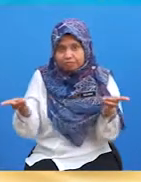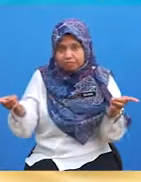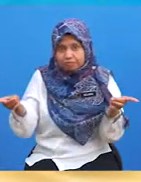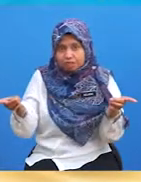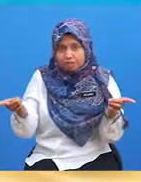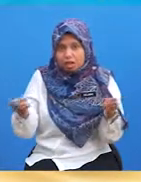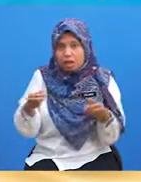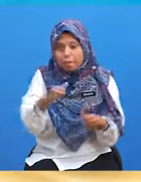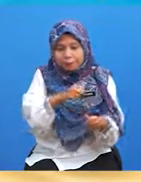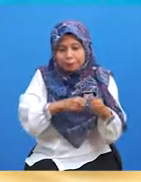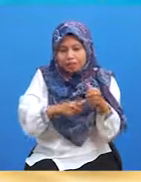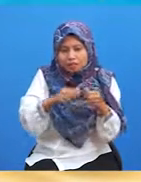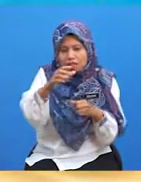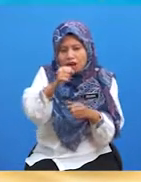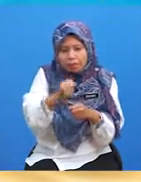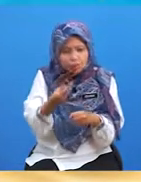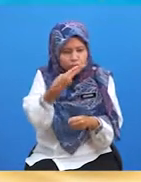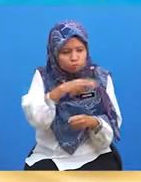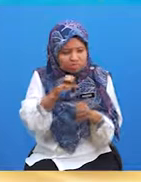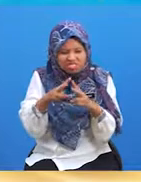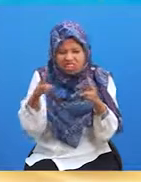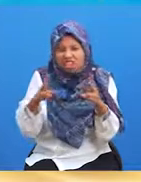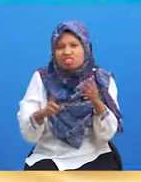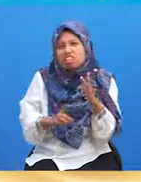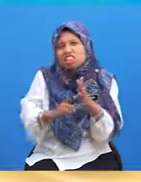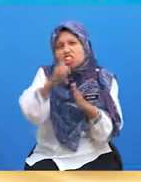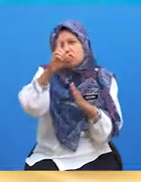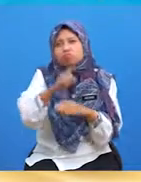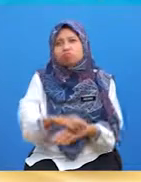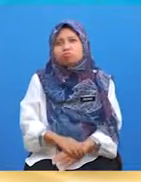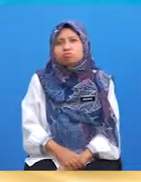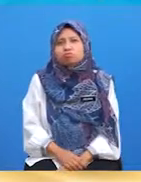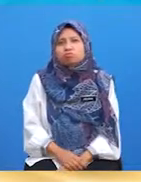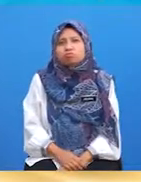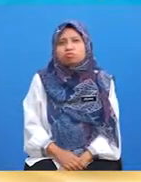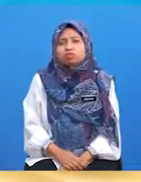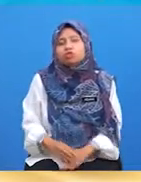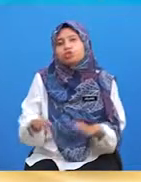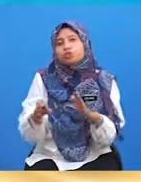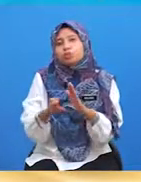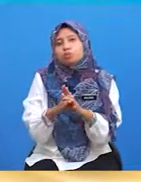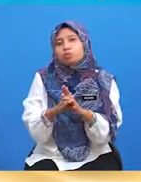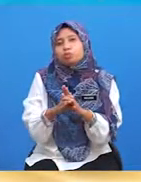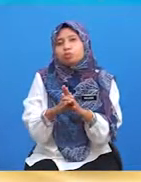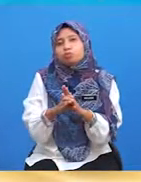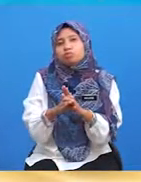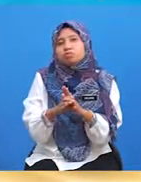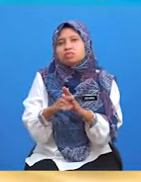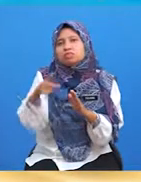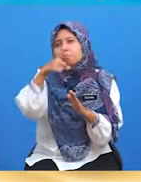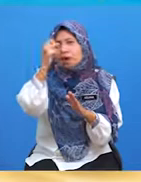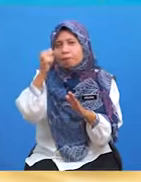keuntungan terlalu tinggi. Contoh ayat, gara-gara aktiviti lintah